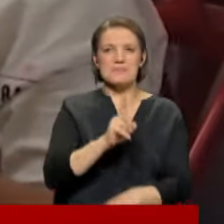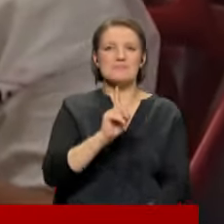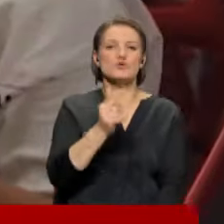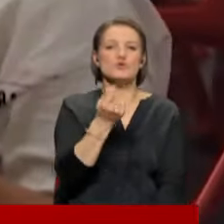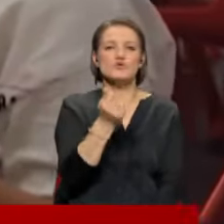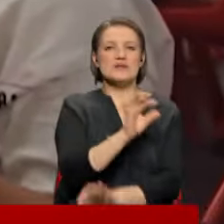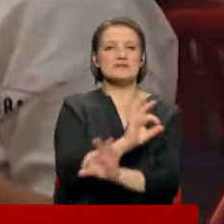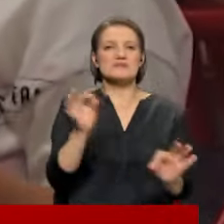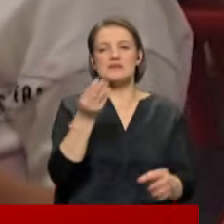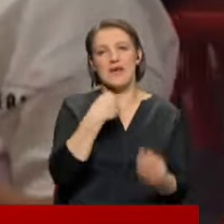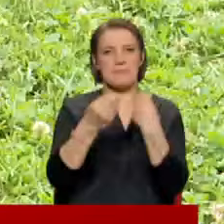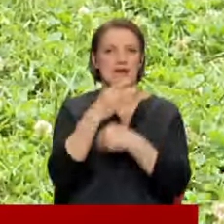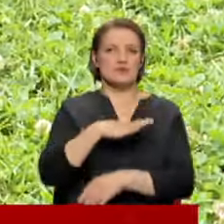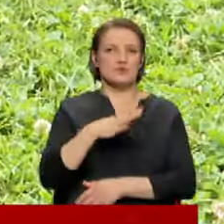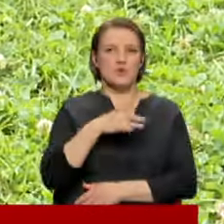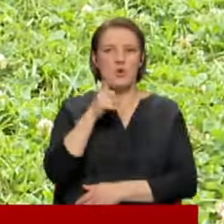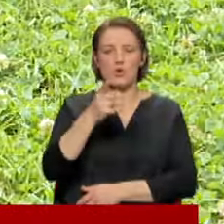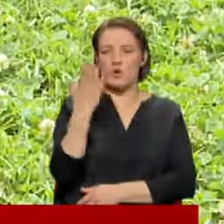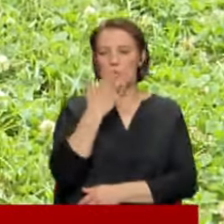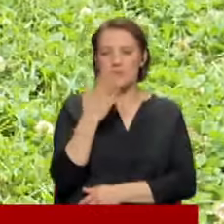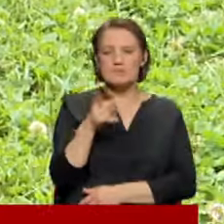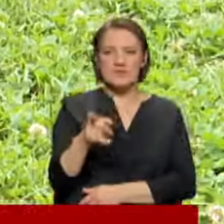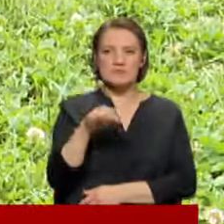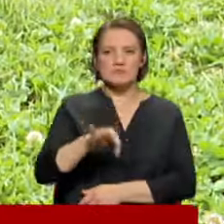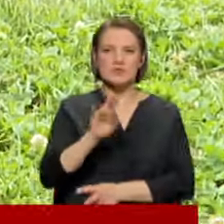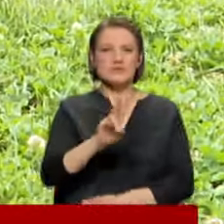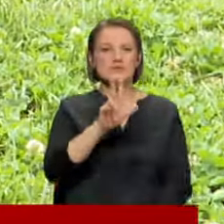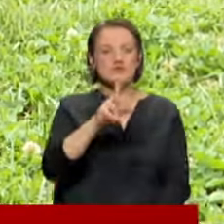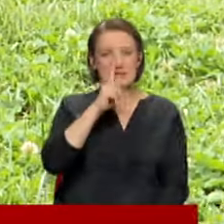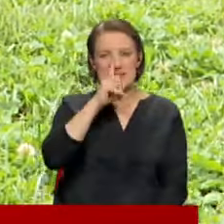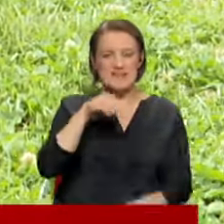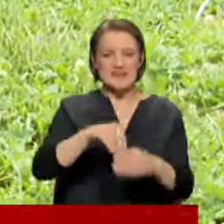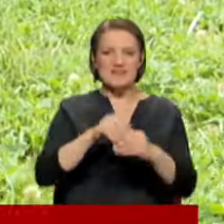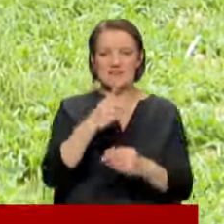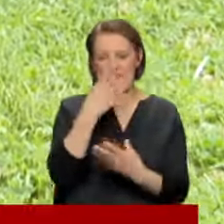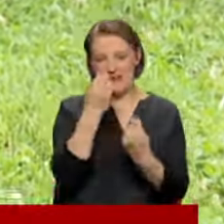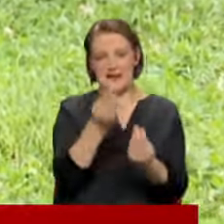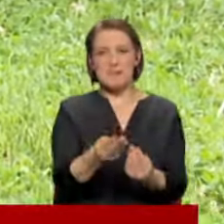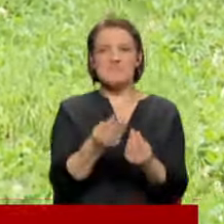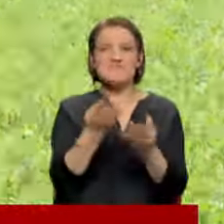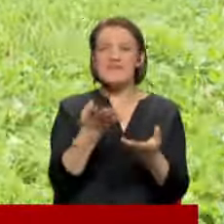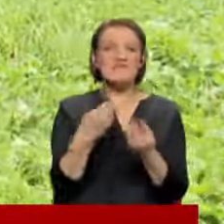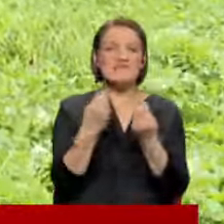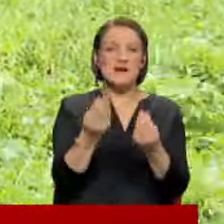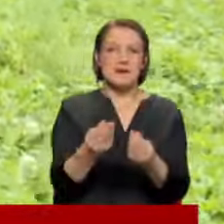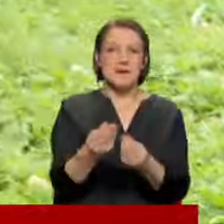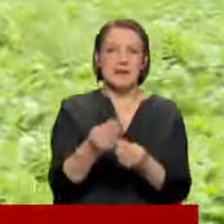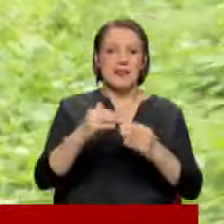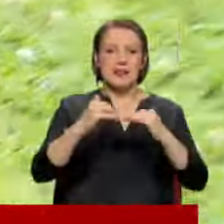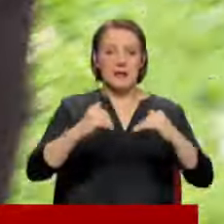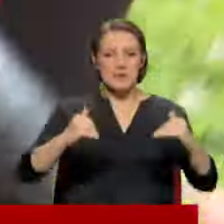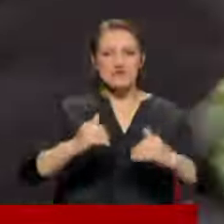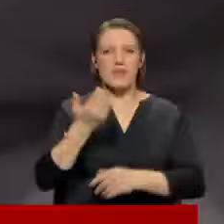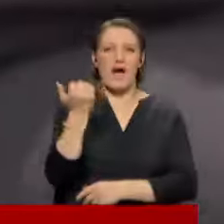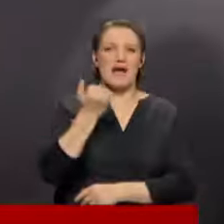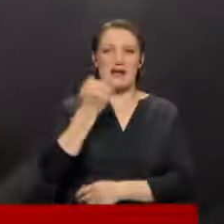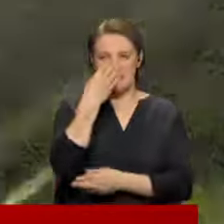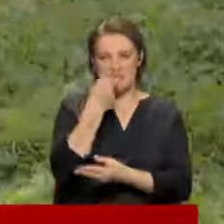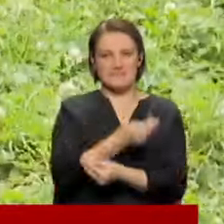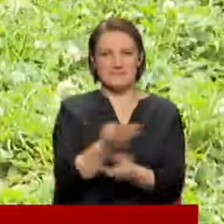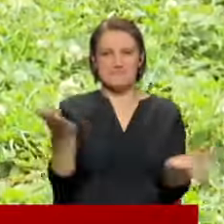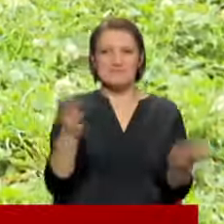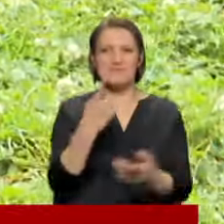ücretsiz yemek istiyorlar orada Okulumuz Çocuklara bugün 23 insan için böyle bir ikram yapmış Ne verdiler lahmacun ayran ikram ettiler